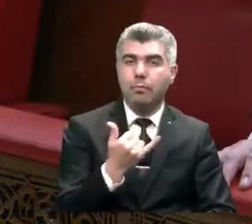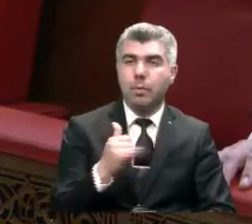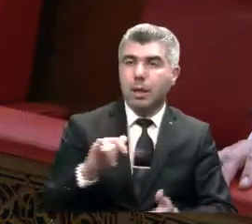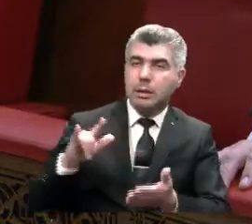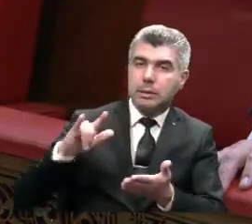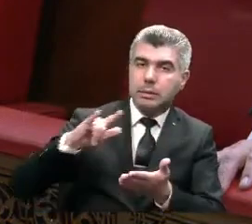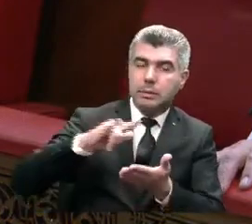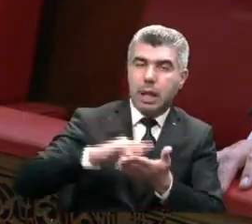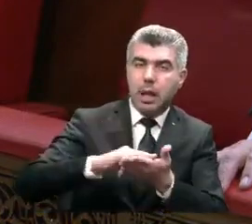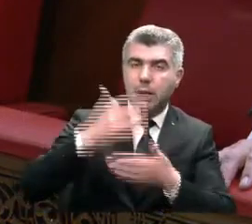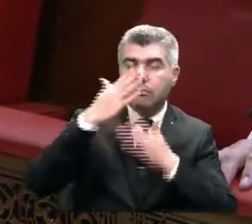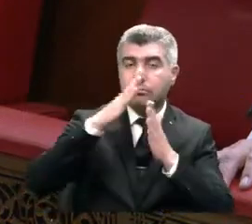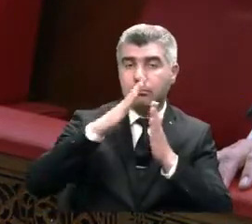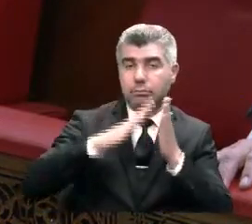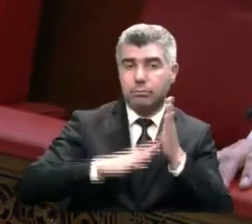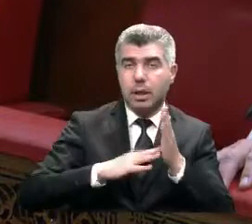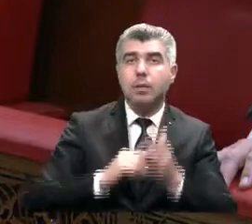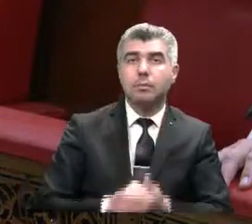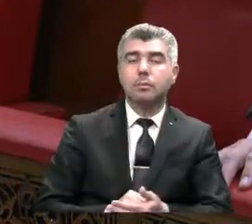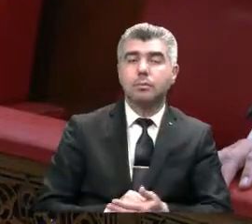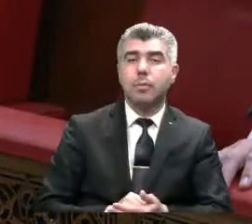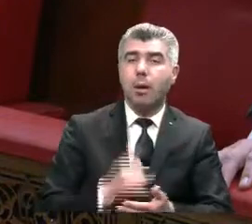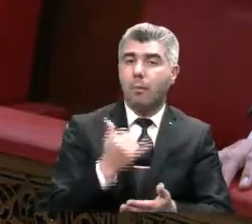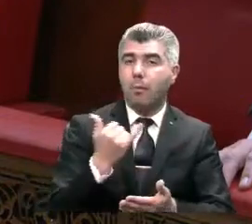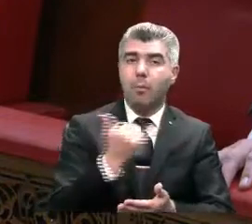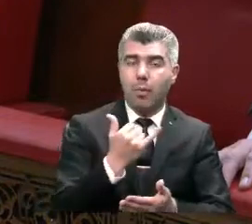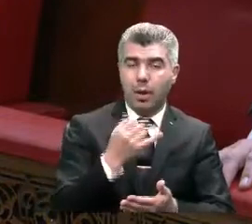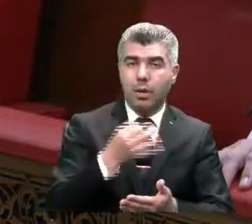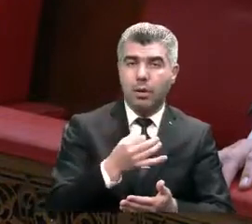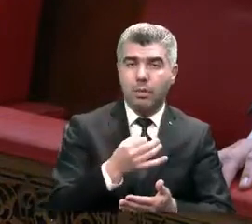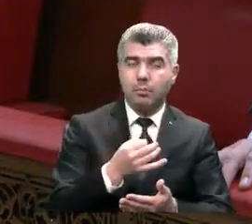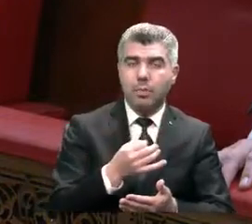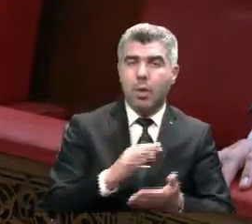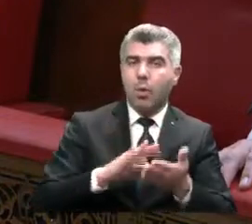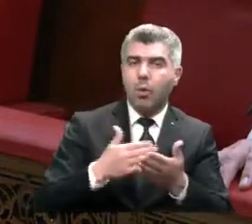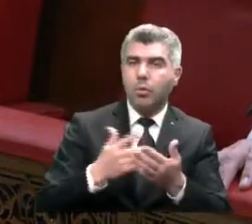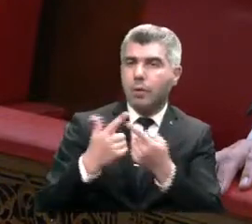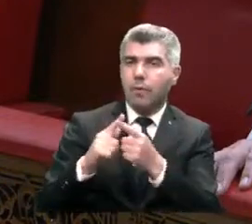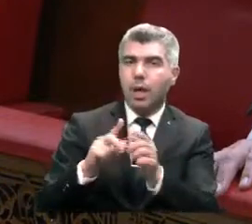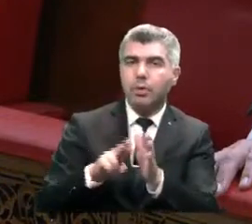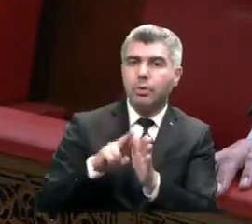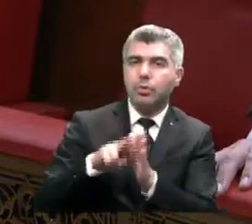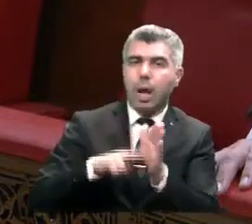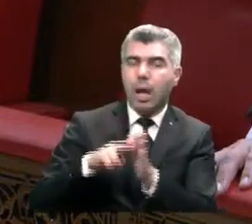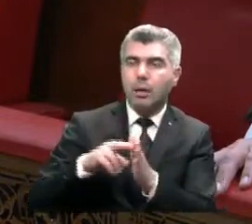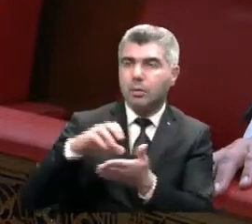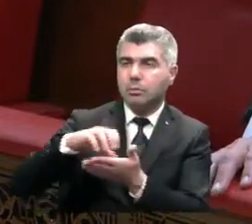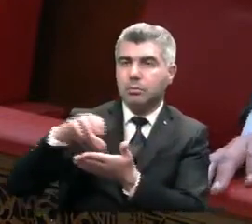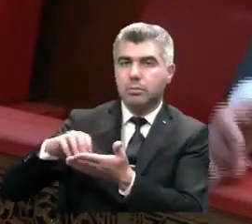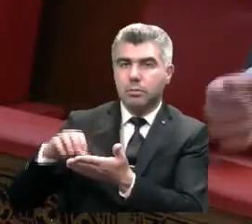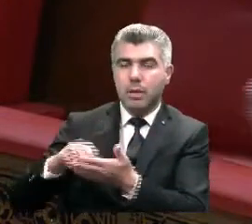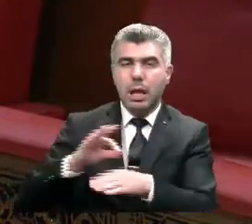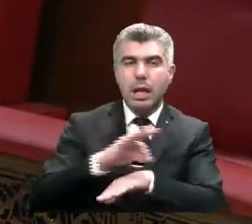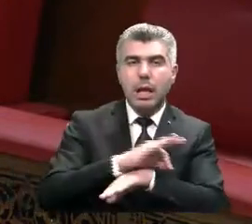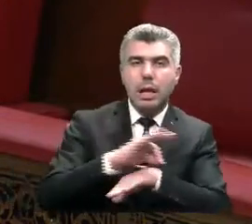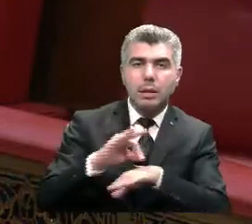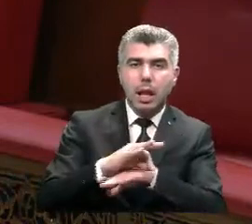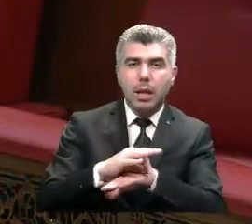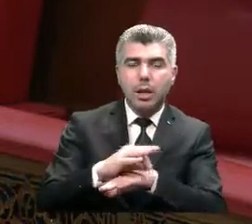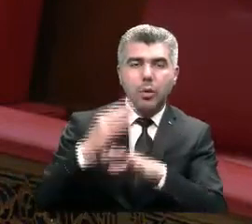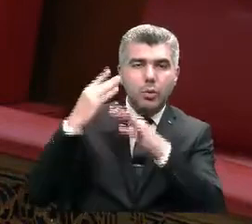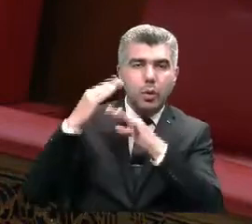الداخلي لانه هو وسيله مهمه باش نربط مجموعه من الجهات وم التجمعات الاقتصاديه والاداريه والسياحيه